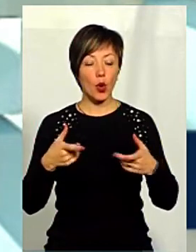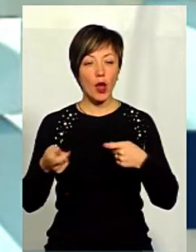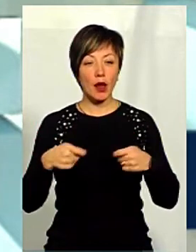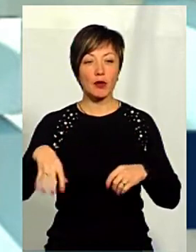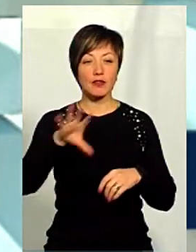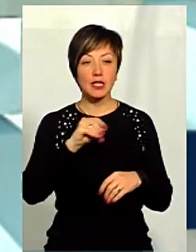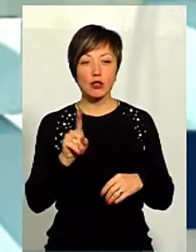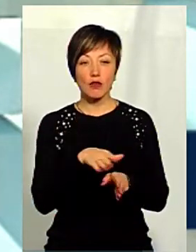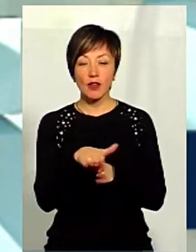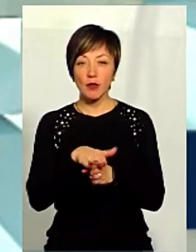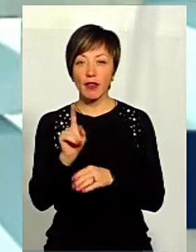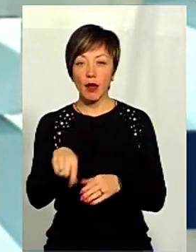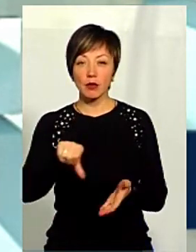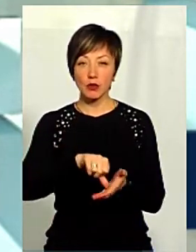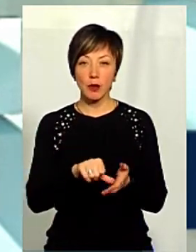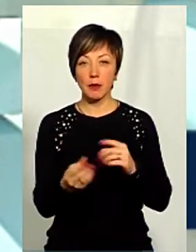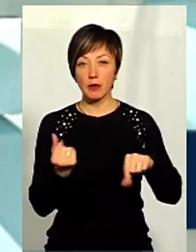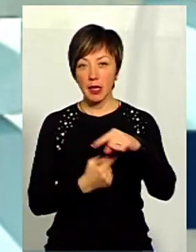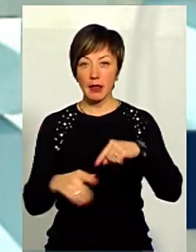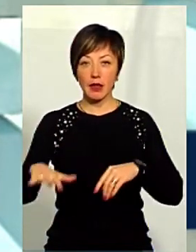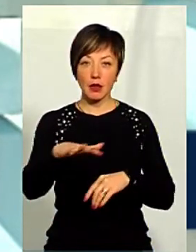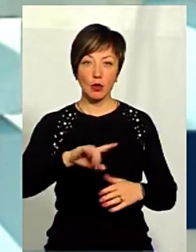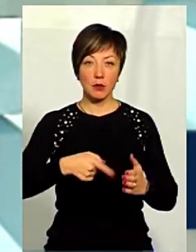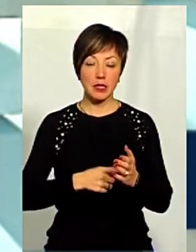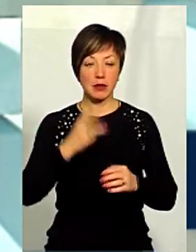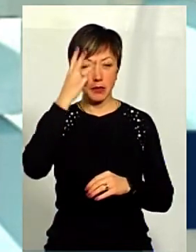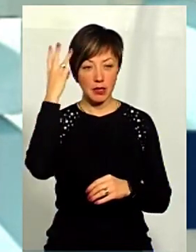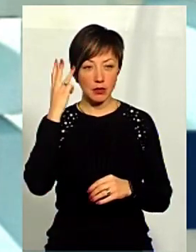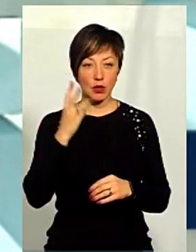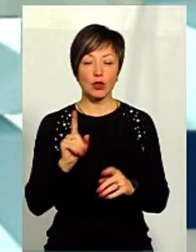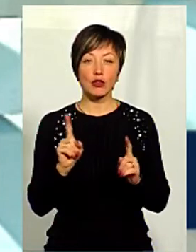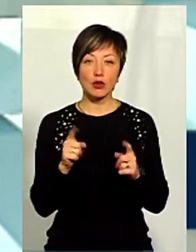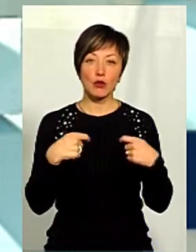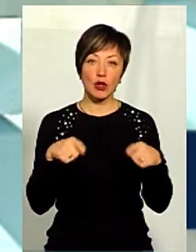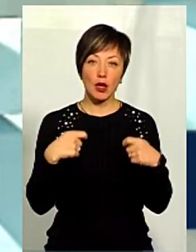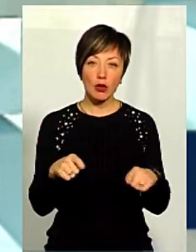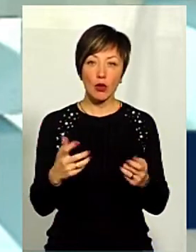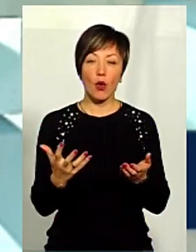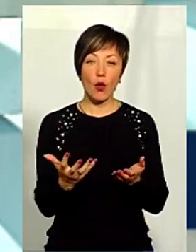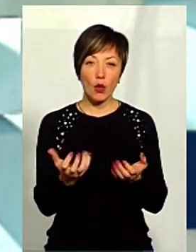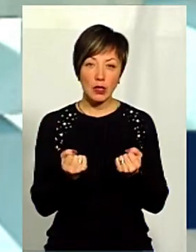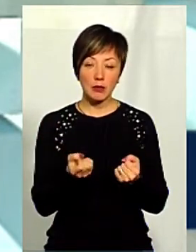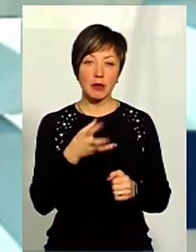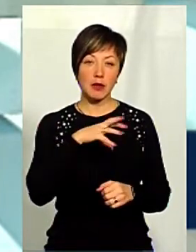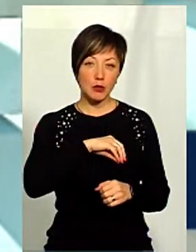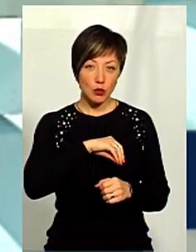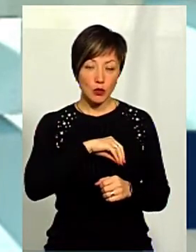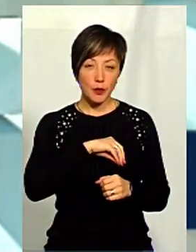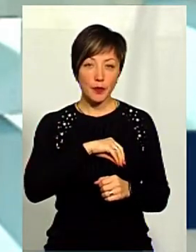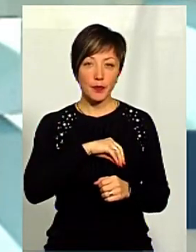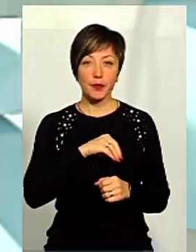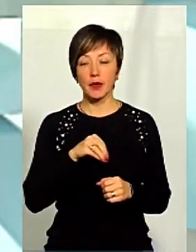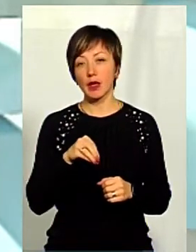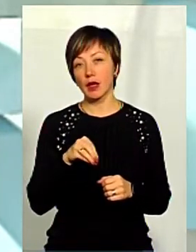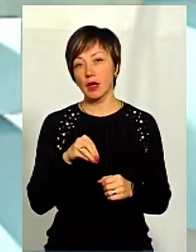що відбувається там, де беруть участь підприємці на території міста Хмельницького, тобто і щось вони продають з метою отримання якогось прибутку,